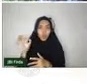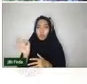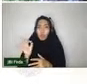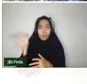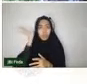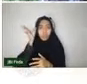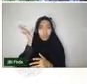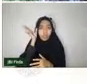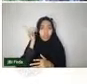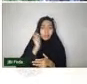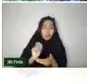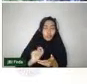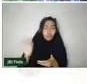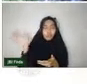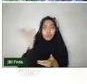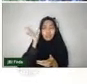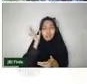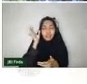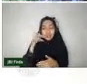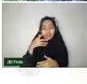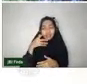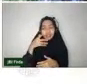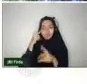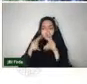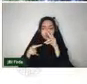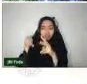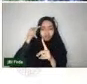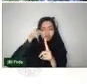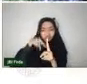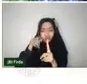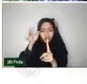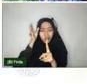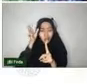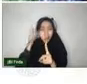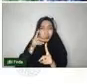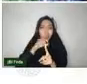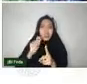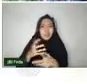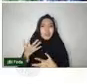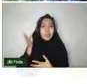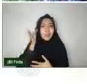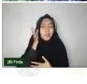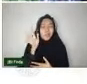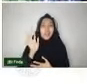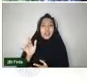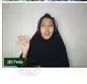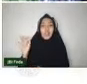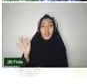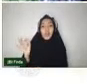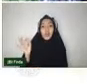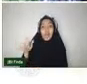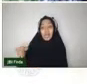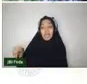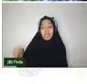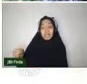tidak, belum bisa kita ketahui, belum bisa kita baca apa yang mereka tulis itu. Di sini orang tua si anak ini